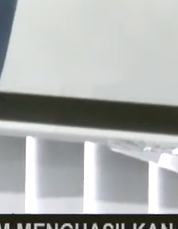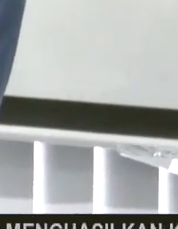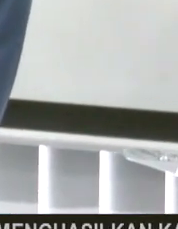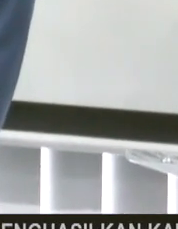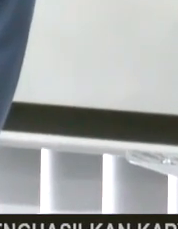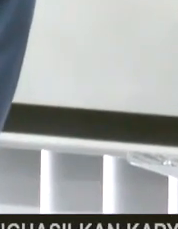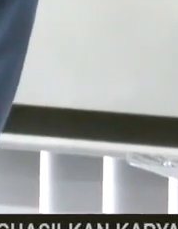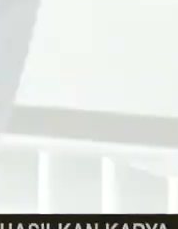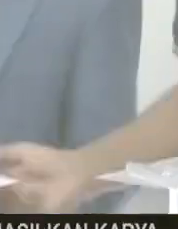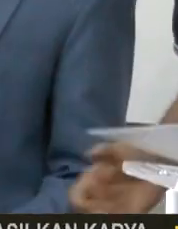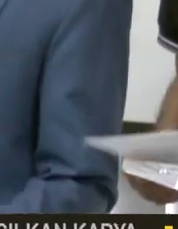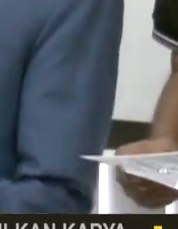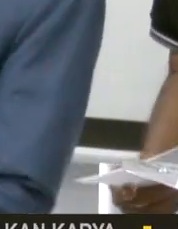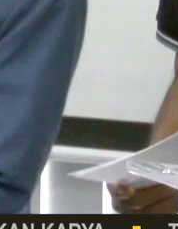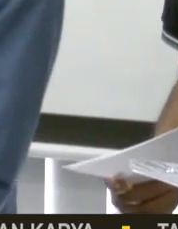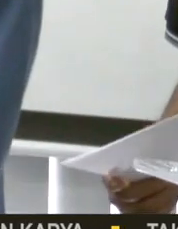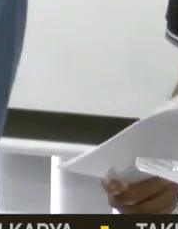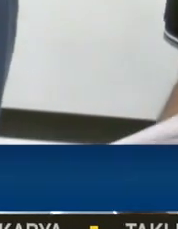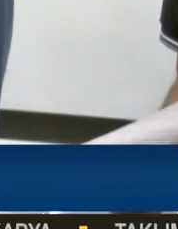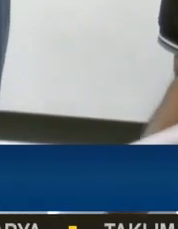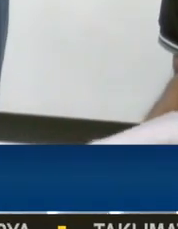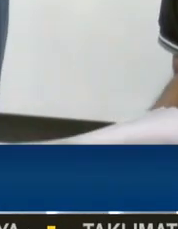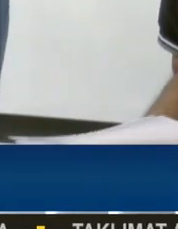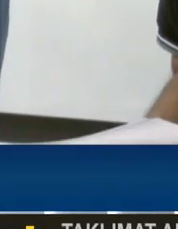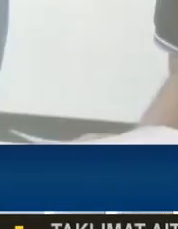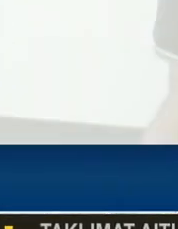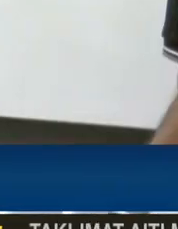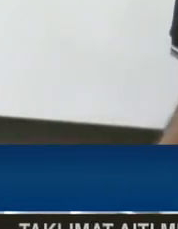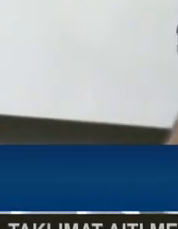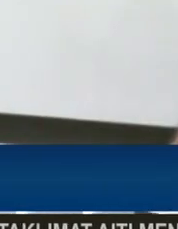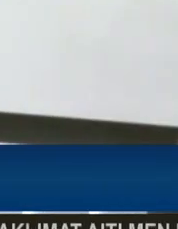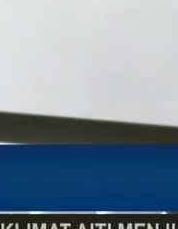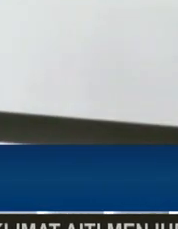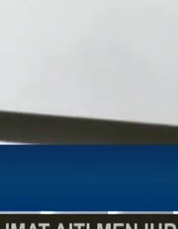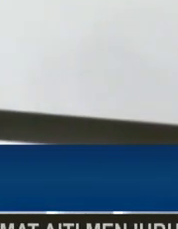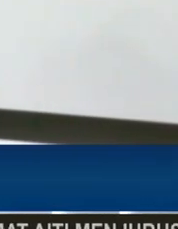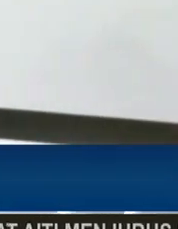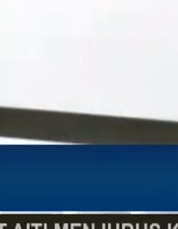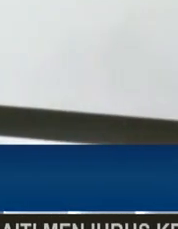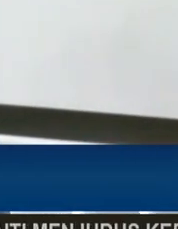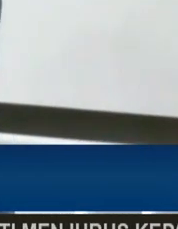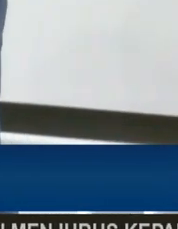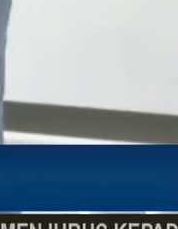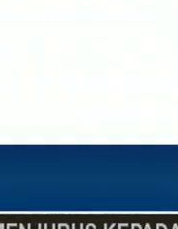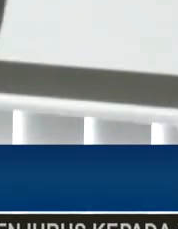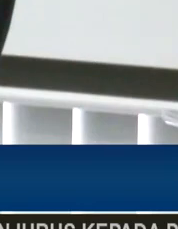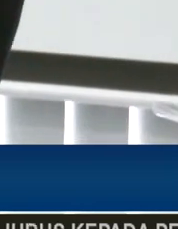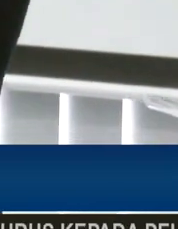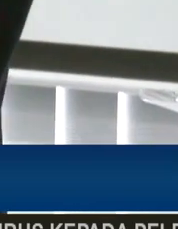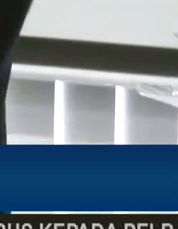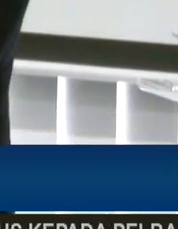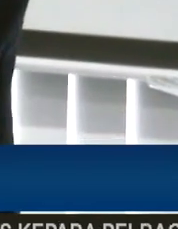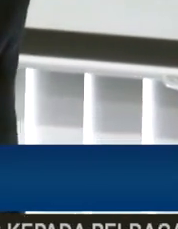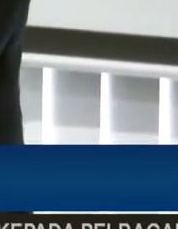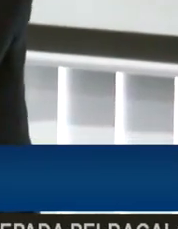Hai kursus yang dikendalikan oleh unit pendidikan relatif cepat and technical persatuan bola sepak kebangsaan Brunei Darussalam And DVD memberi peluang kepada